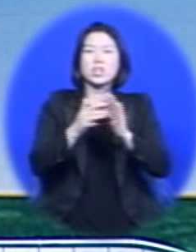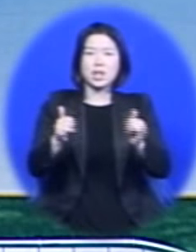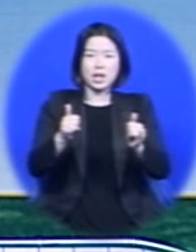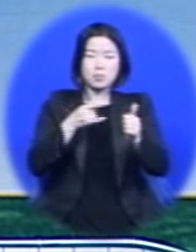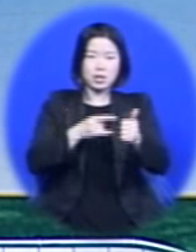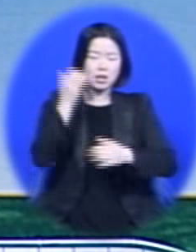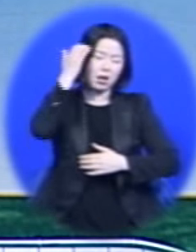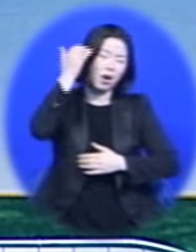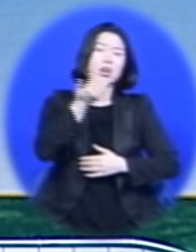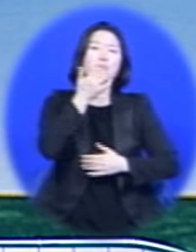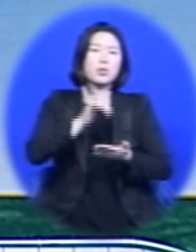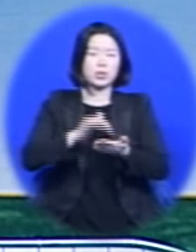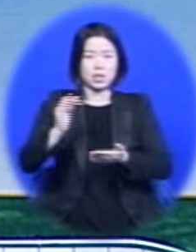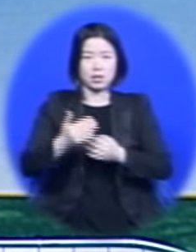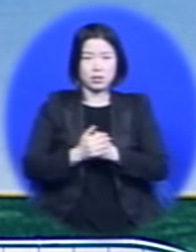걸림돌이 되어버리고 말았어요.